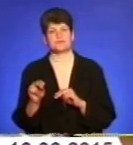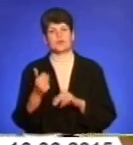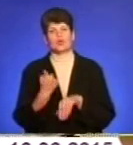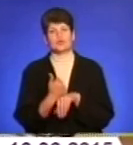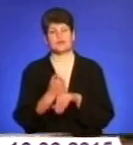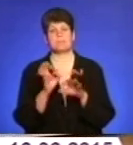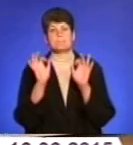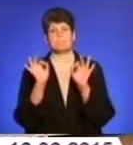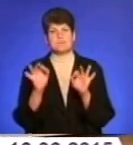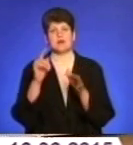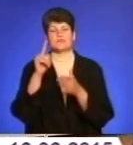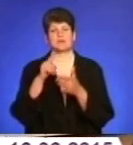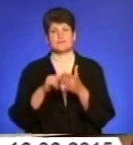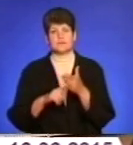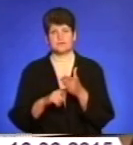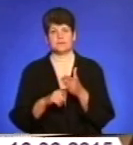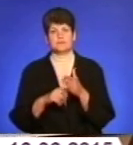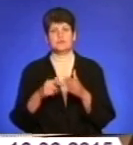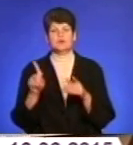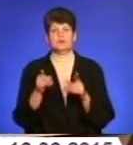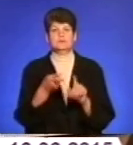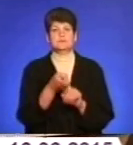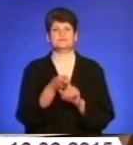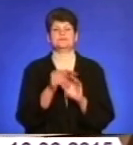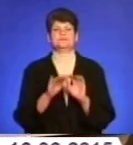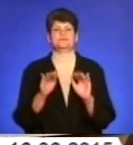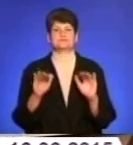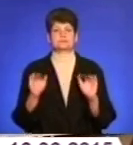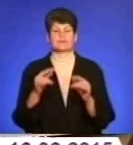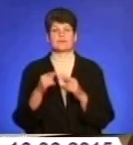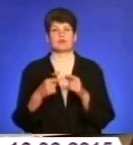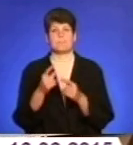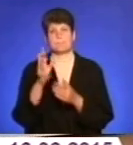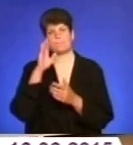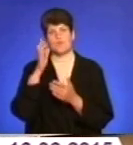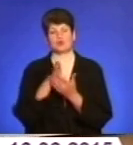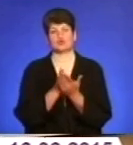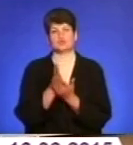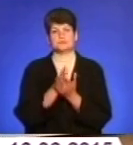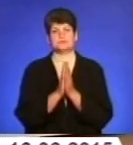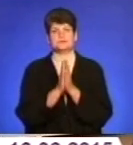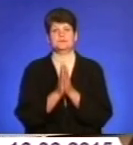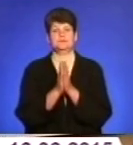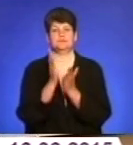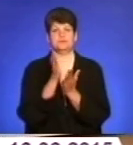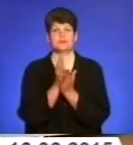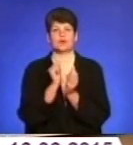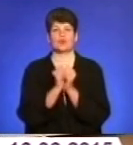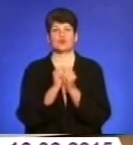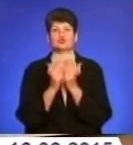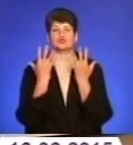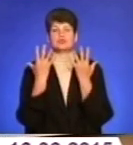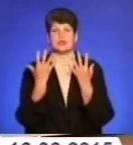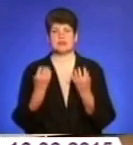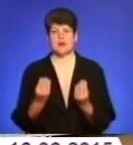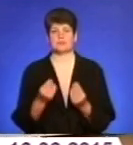правди віри, про те, що доноситься до самих дітей. Найперше це через богослуження, молитву, які служаться в кожного дня в